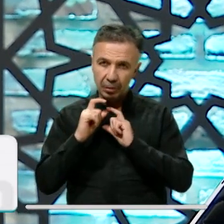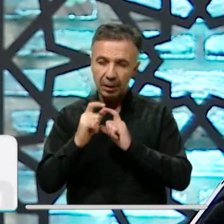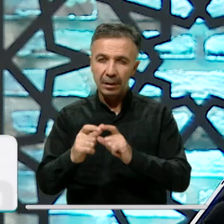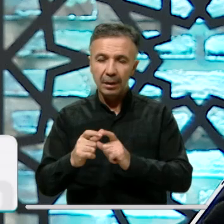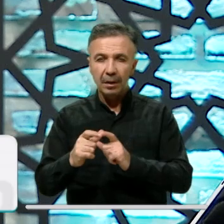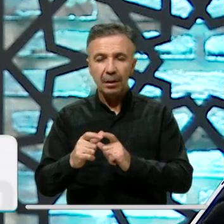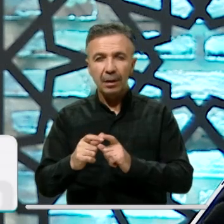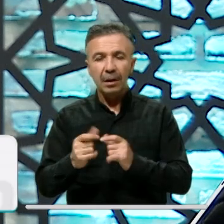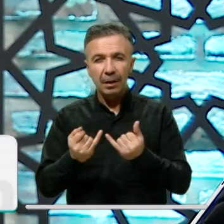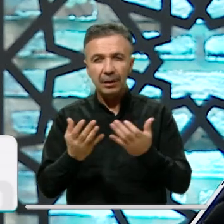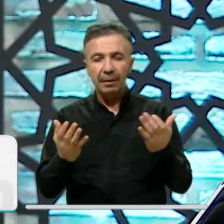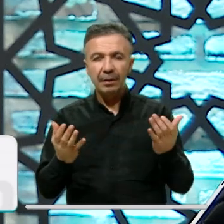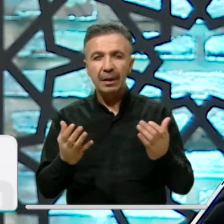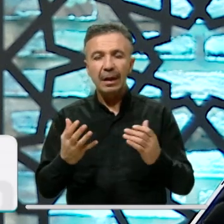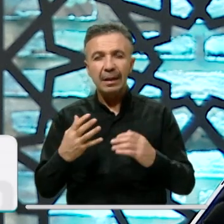izleyicilerimiz